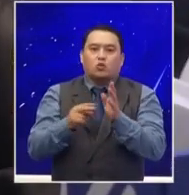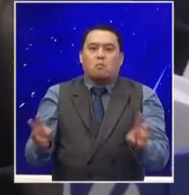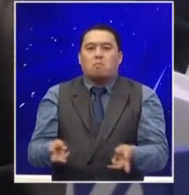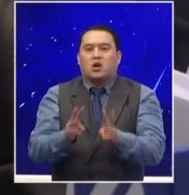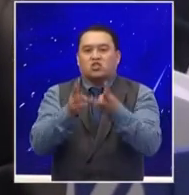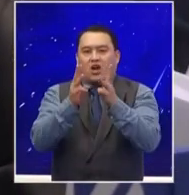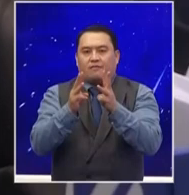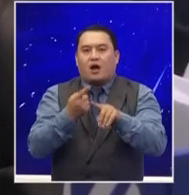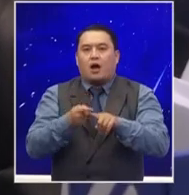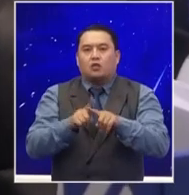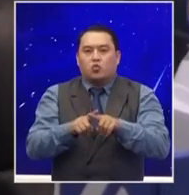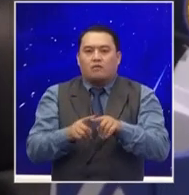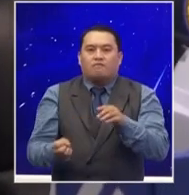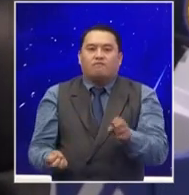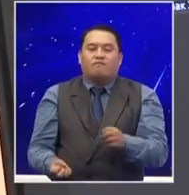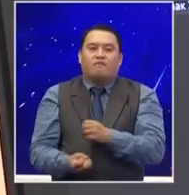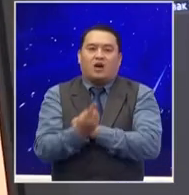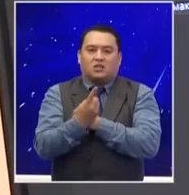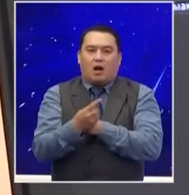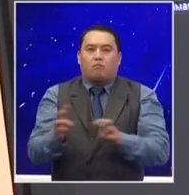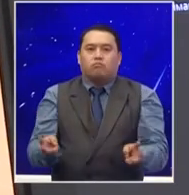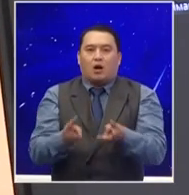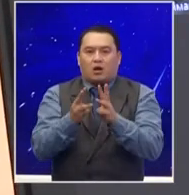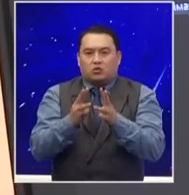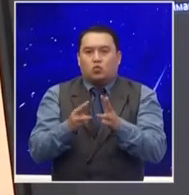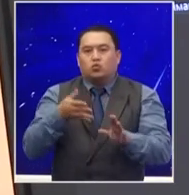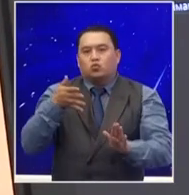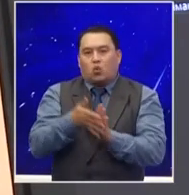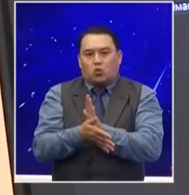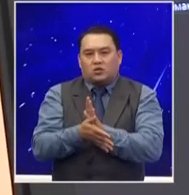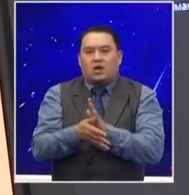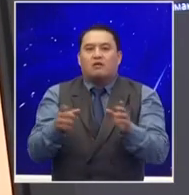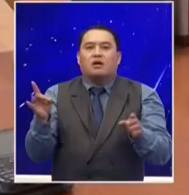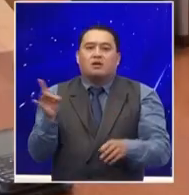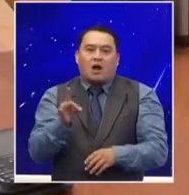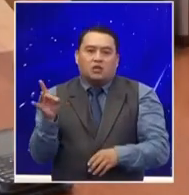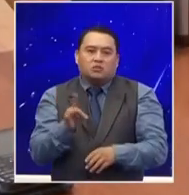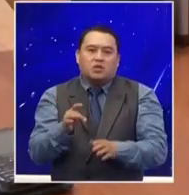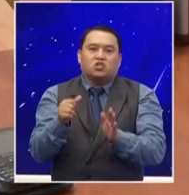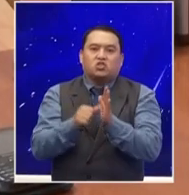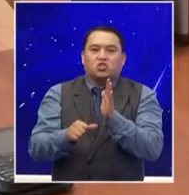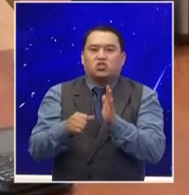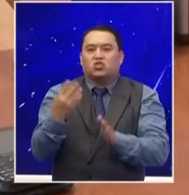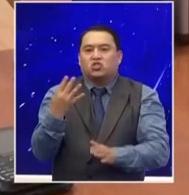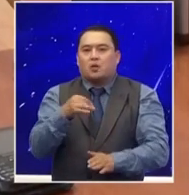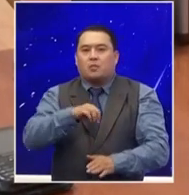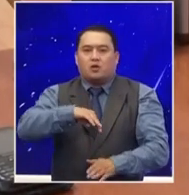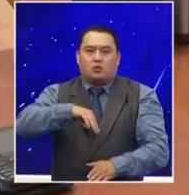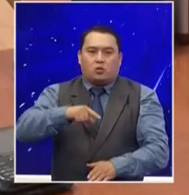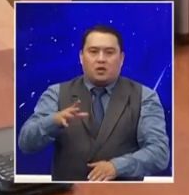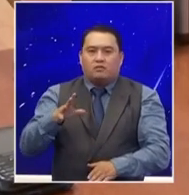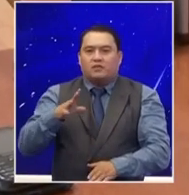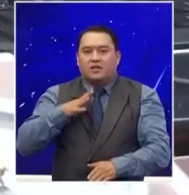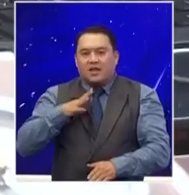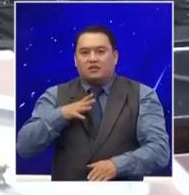800 пожаров, в числе которых и возгорания из-за газбаллонов. Материальный ущерб в размере